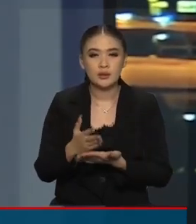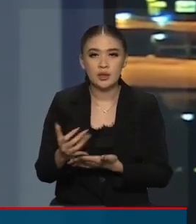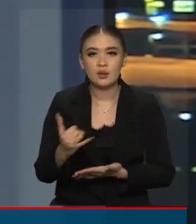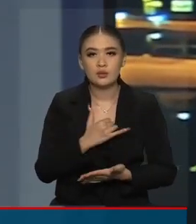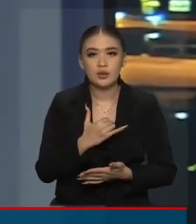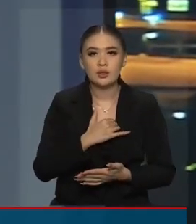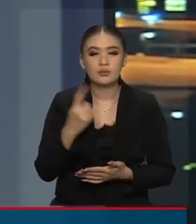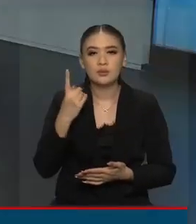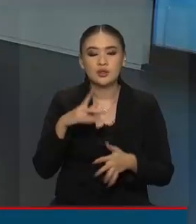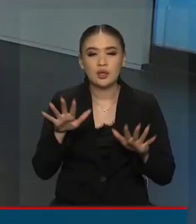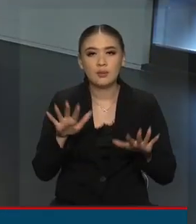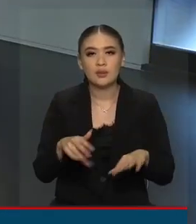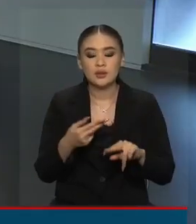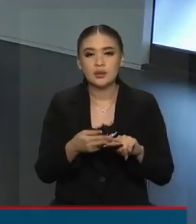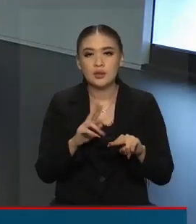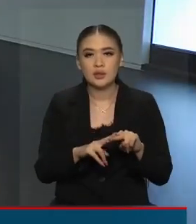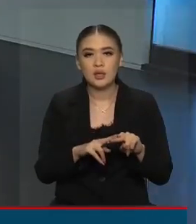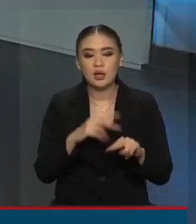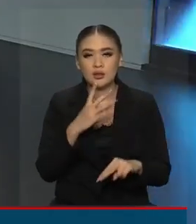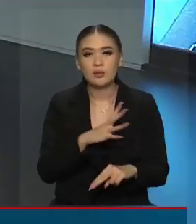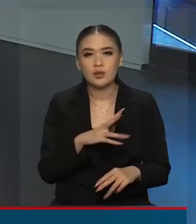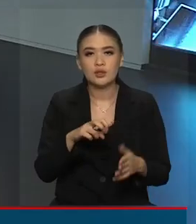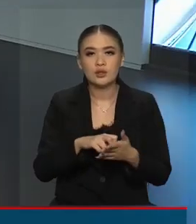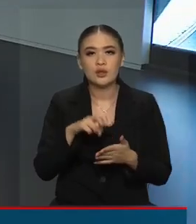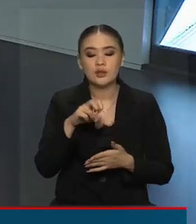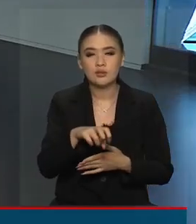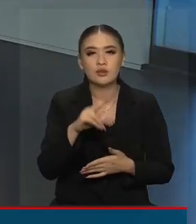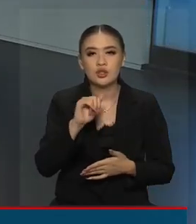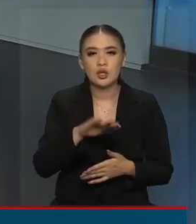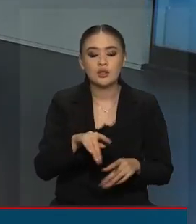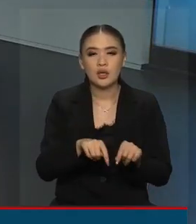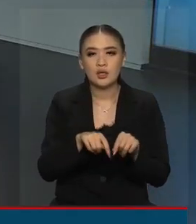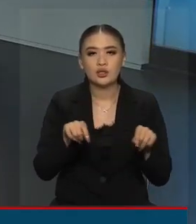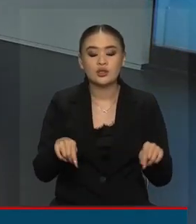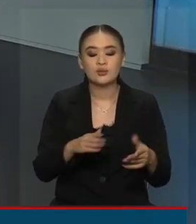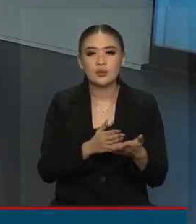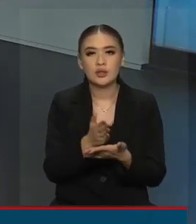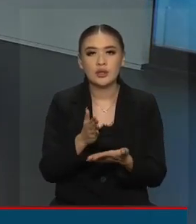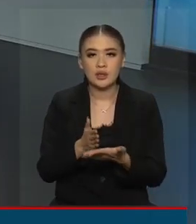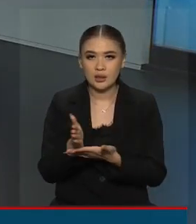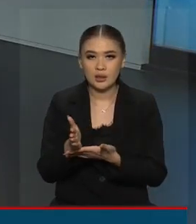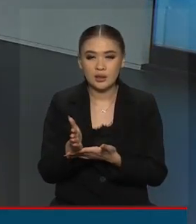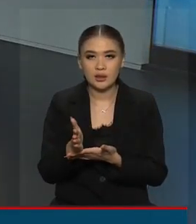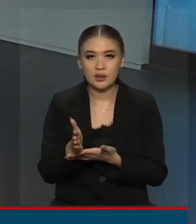ең бірінші жаңа айтып кеткендей сондай WhatsApp чат ашып, өзіме тікелей